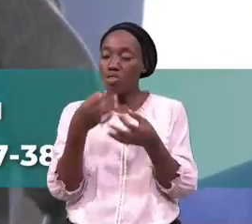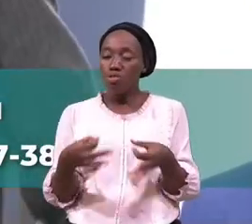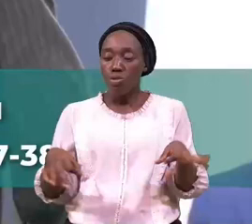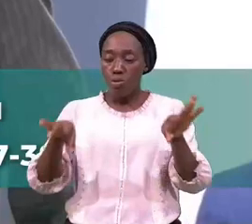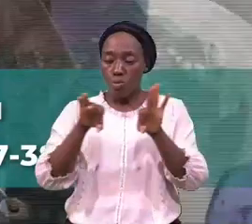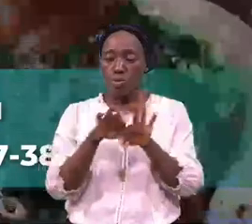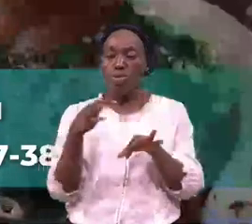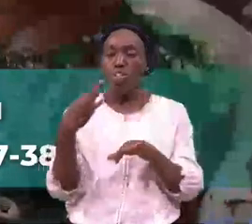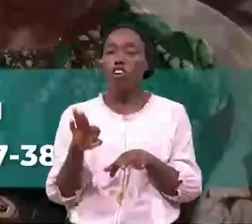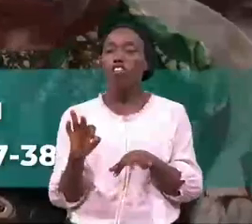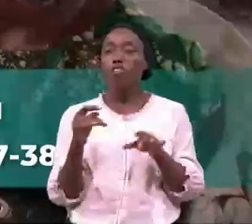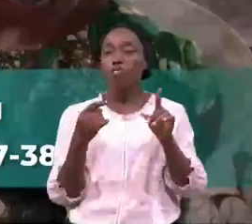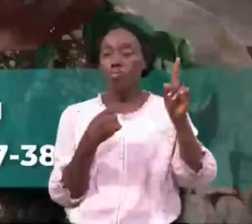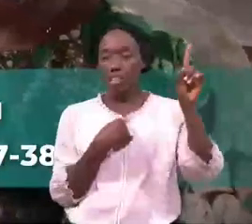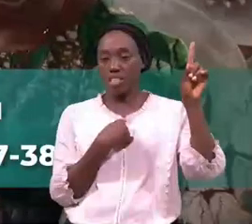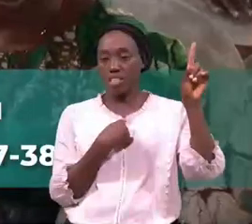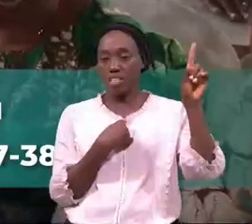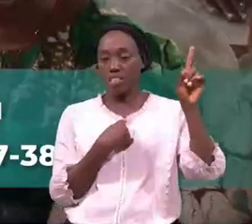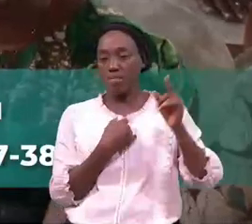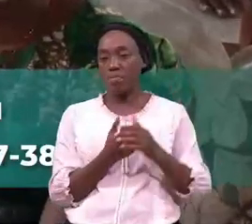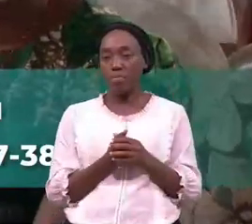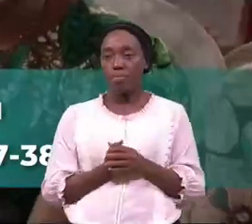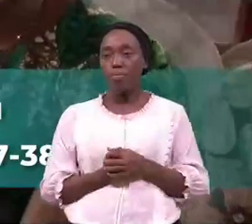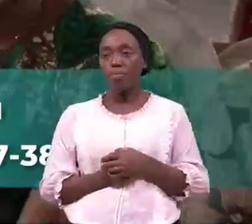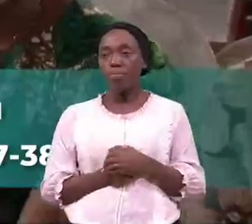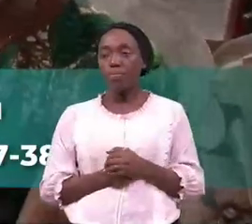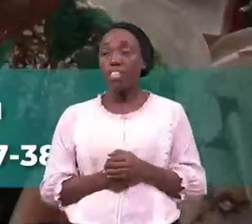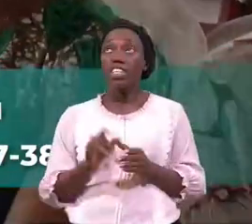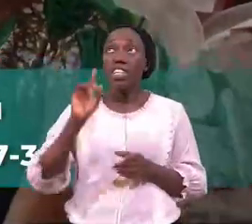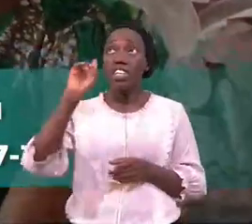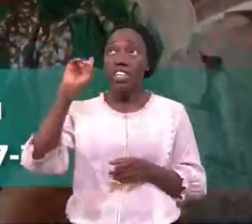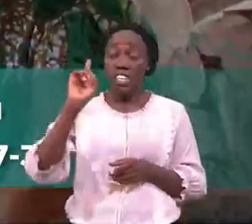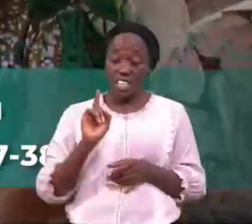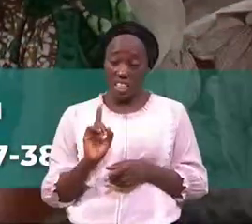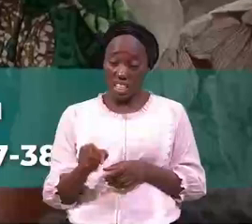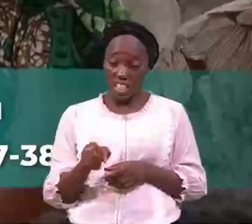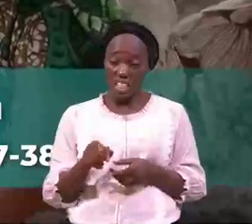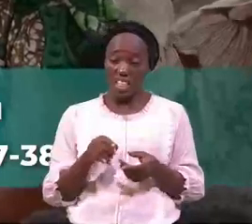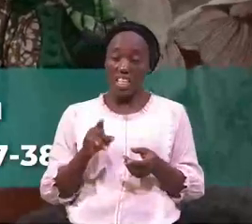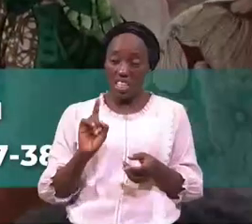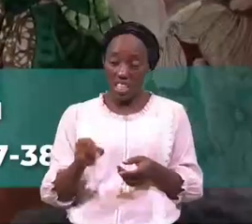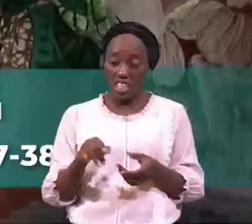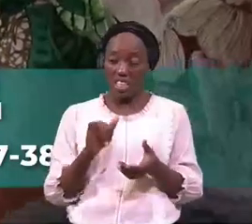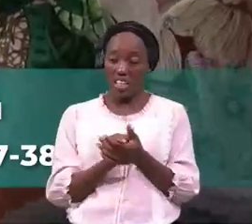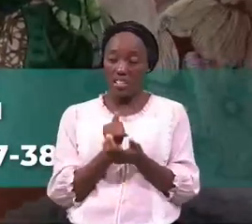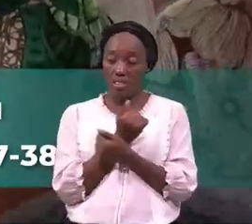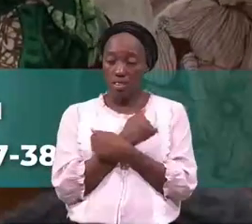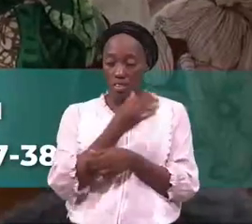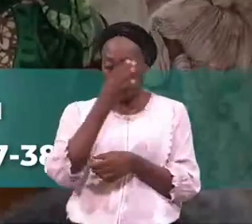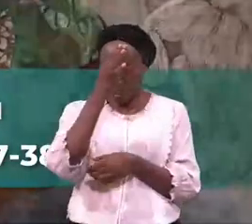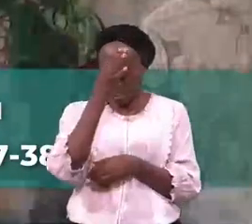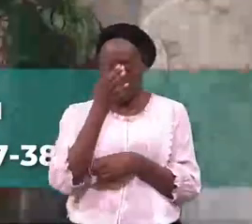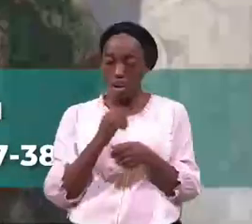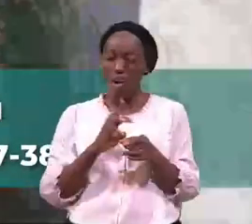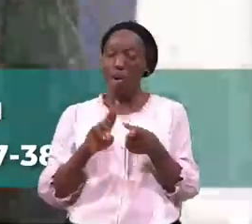Matthieu 10, 37. Celui qui aime son père ou sa mère plus que moi n'est pas digne de moi. Celui qui aime son père ou sa mère